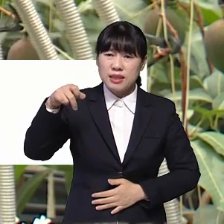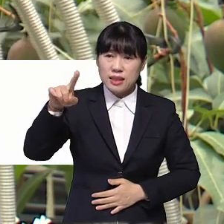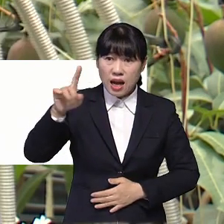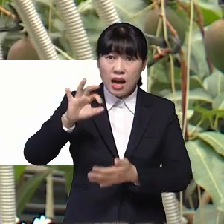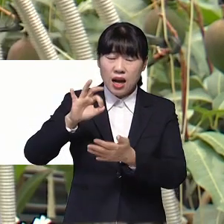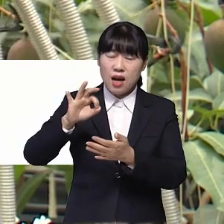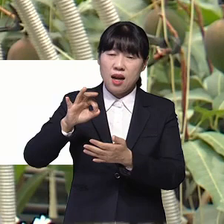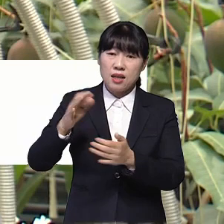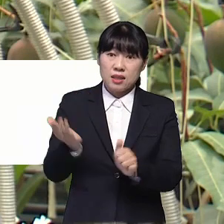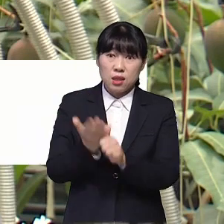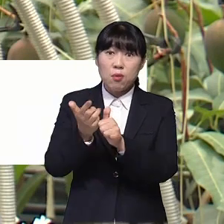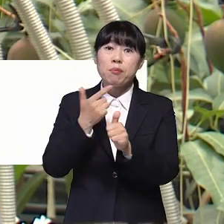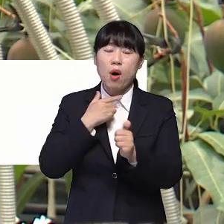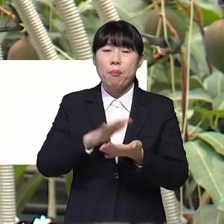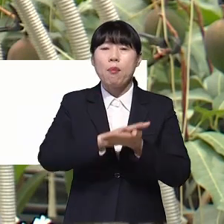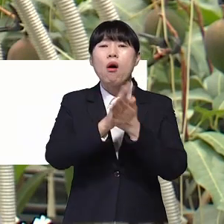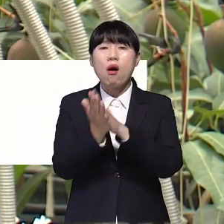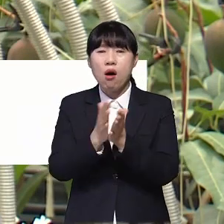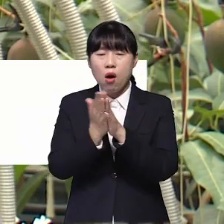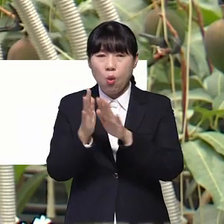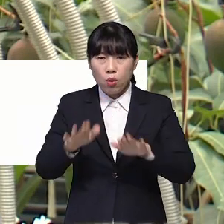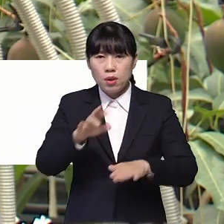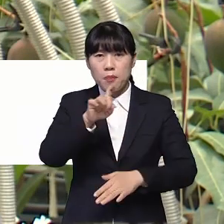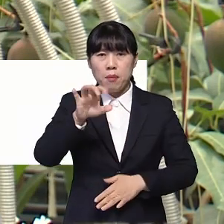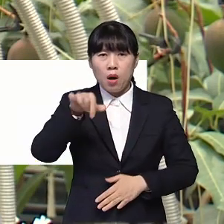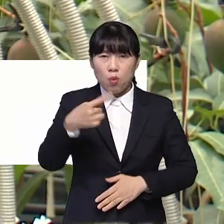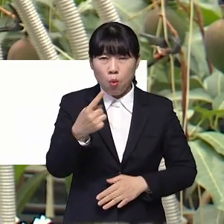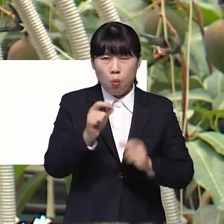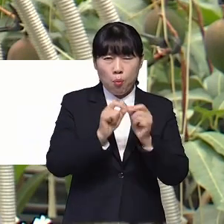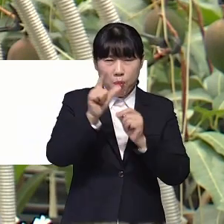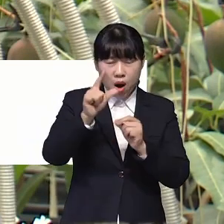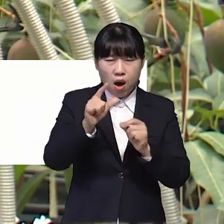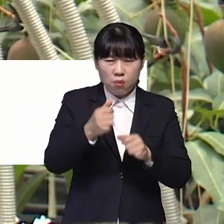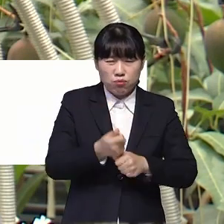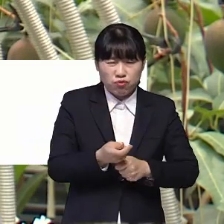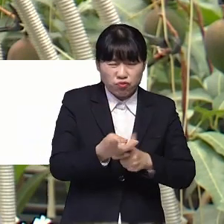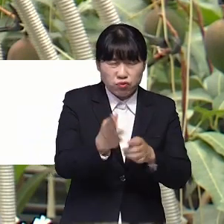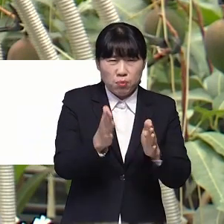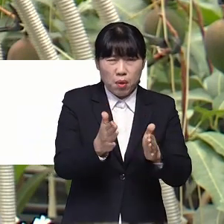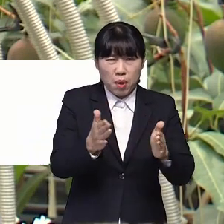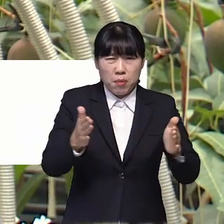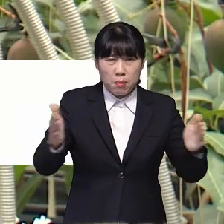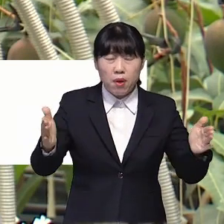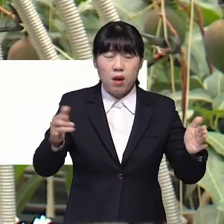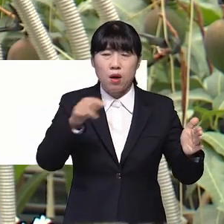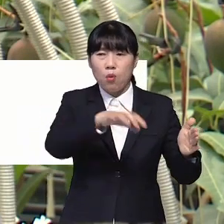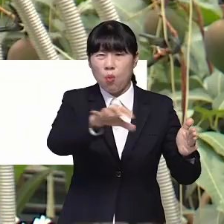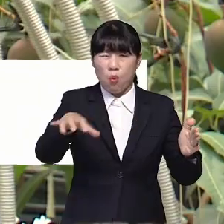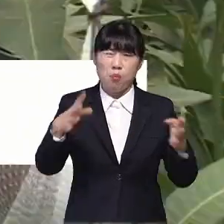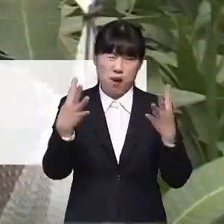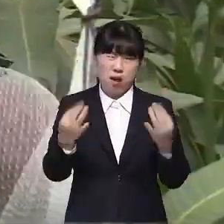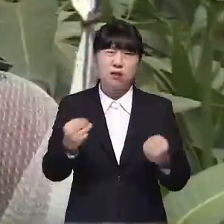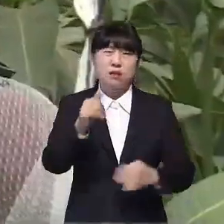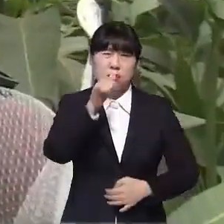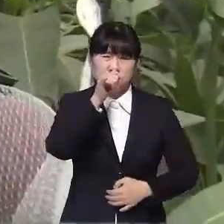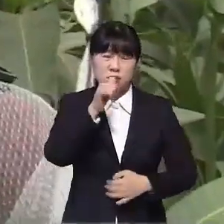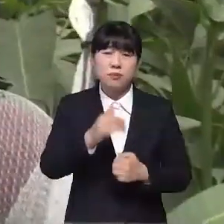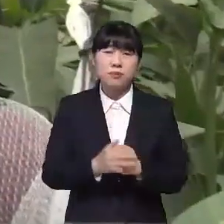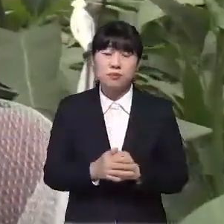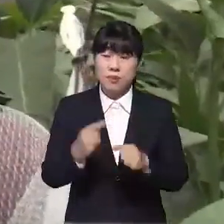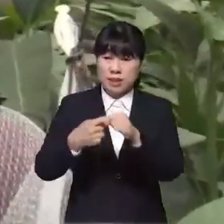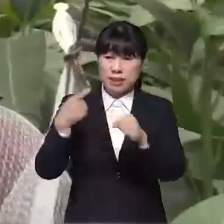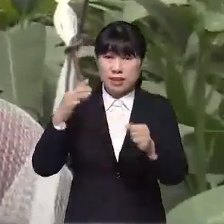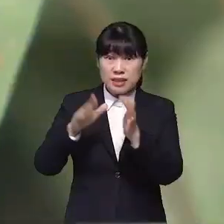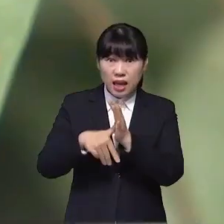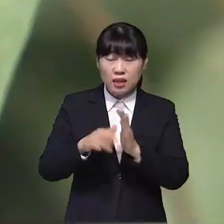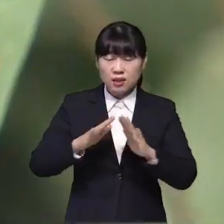망고 로마니 전화를 출연하고 있고 지금도 면적을 확대하고 있는 농가들이 많이 있습니다 지난해